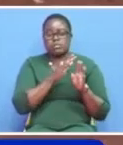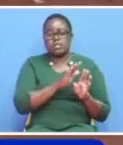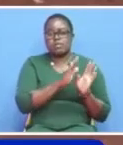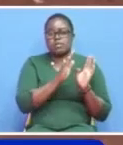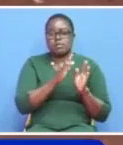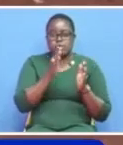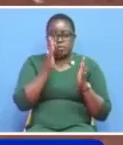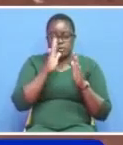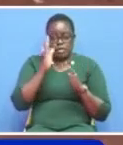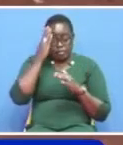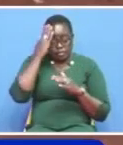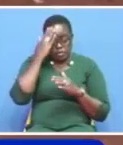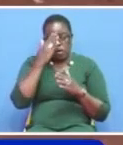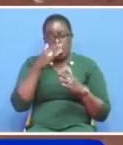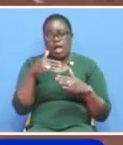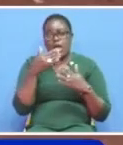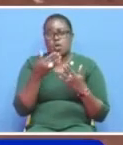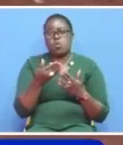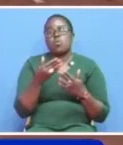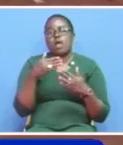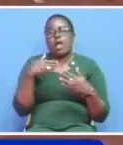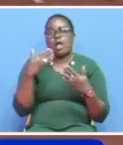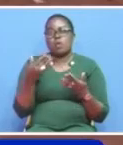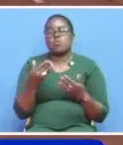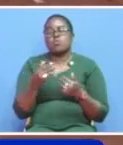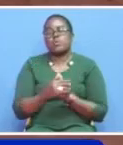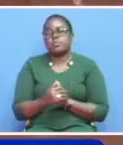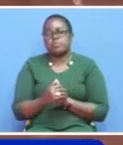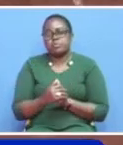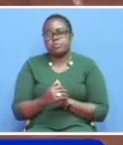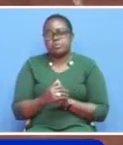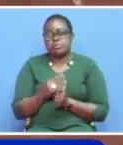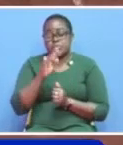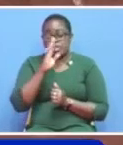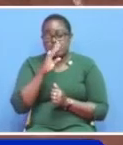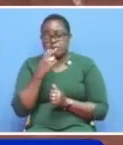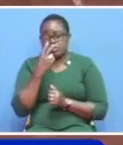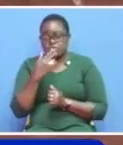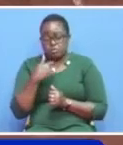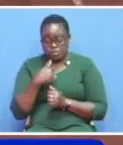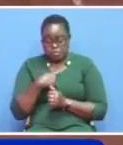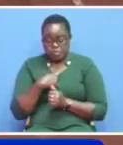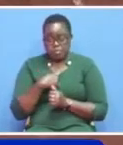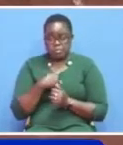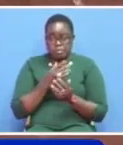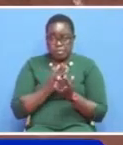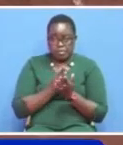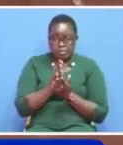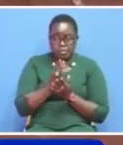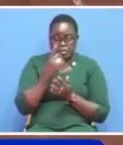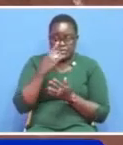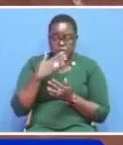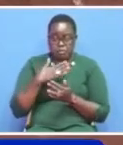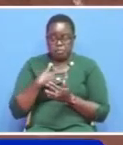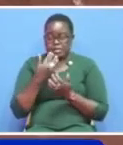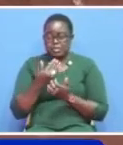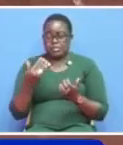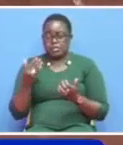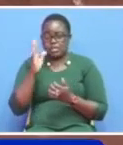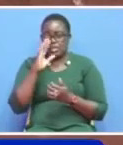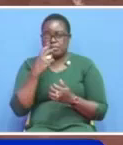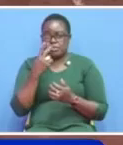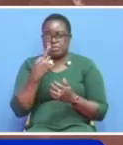hatukujua aliachiliwa na njia gani. Mimi sikuona haki ya mtoto wangu. Na sikuona hiyo kesi inaendelea